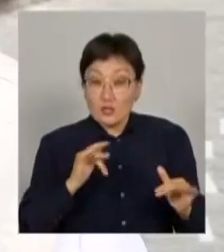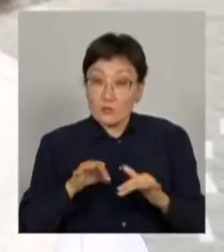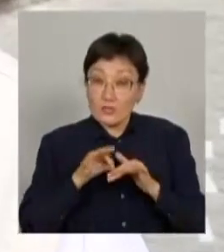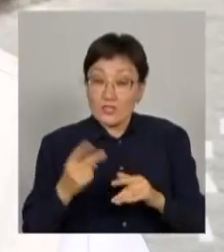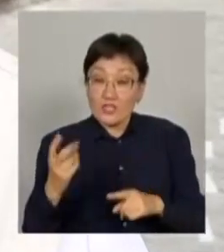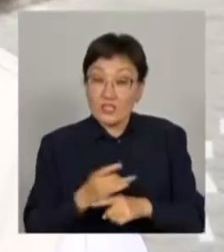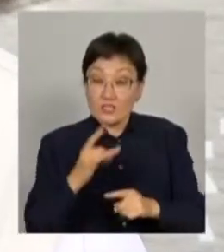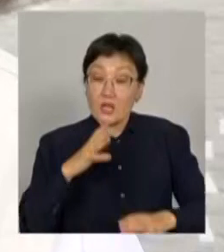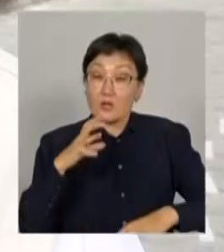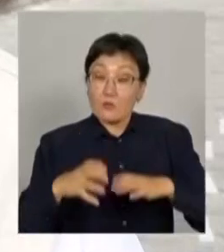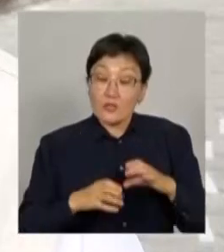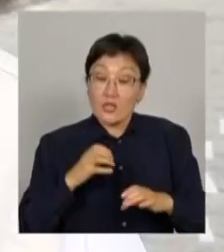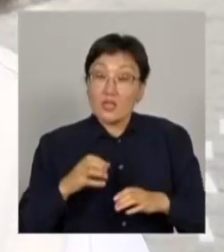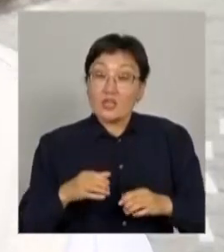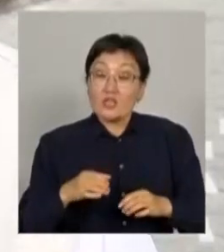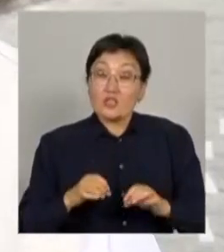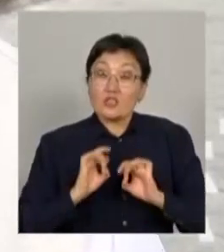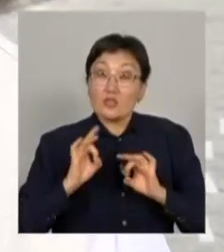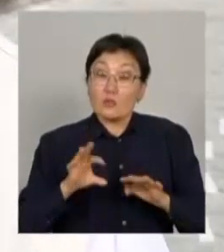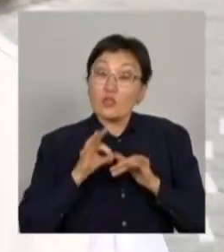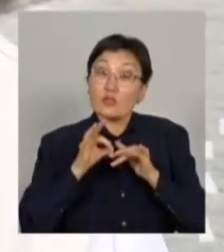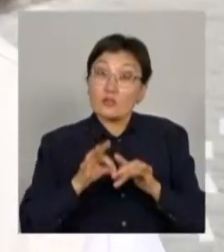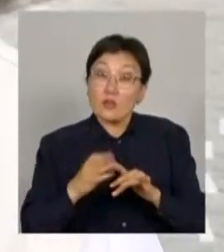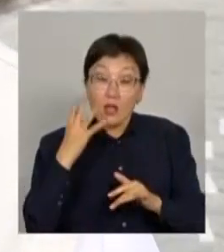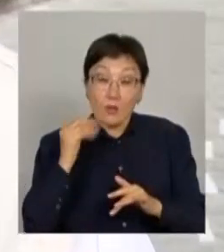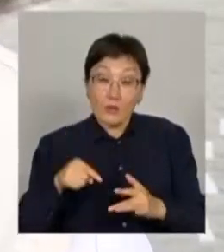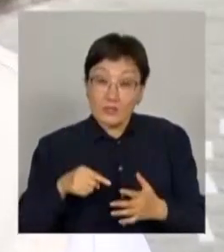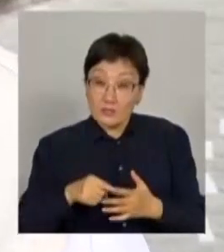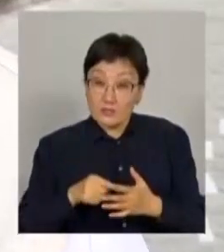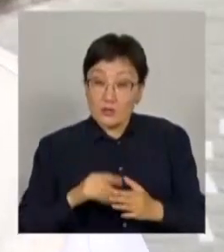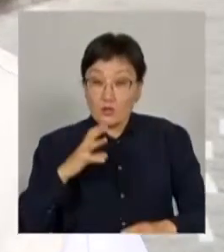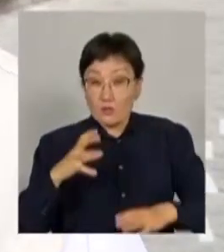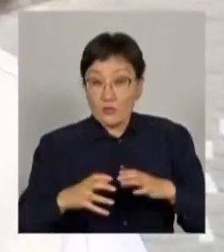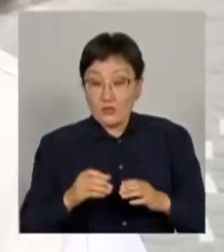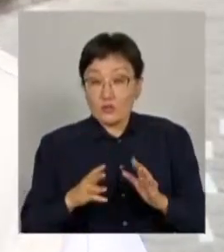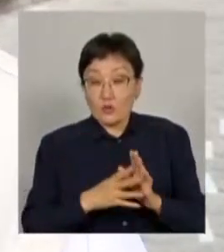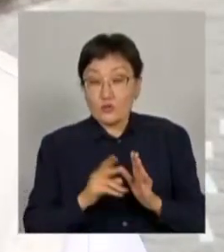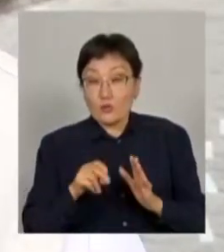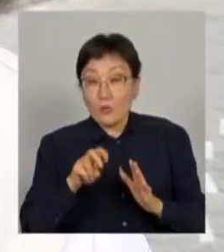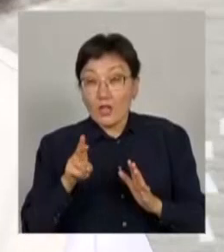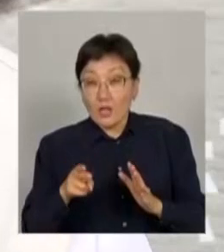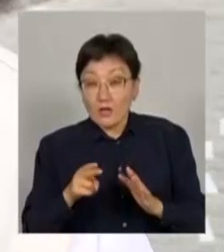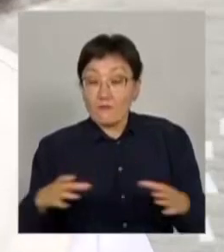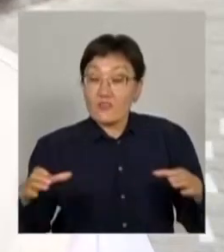әлем чемпионатын өткізгенін ескере келе, Алматы қаласына дүниежүзілік тоғызқұмалақ федерациясы